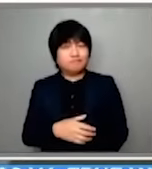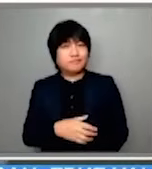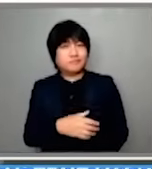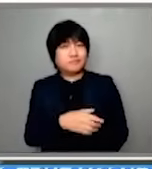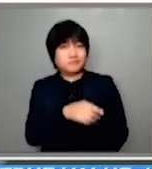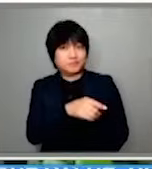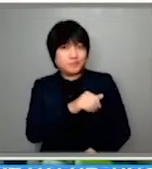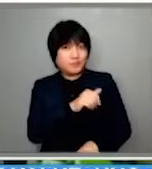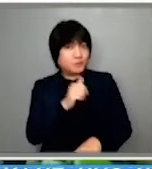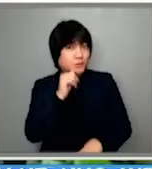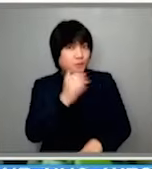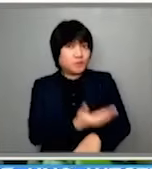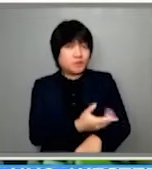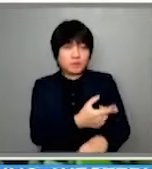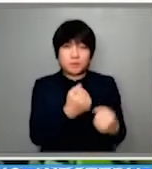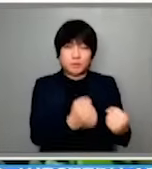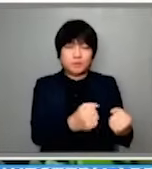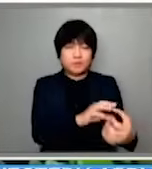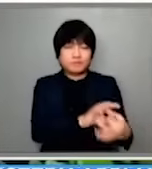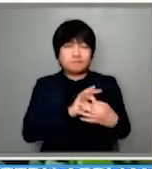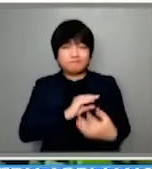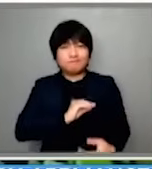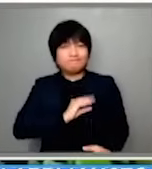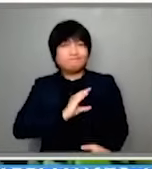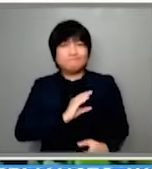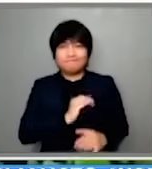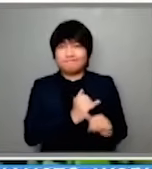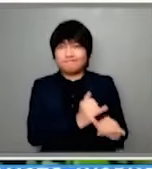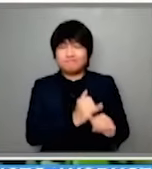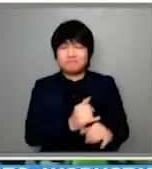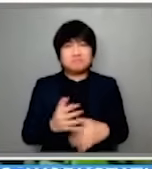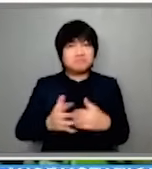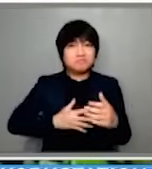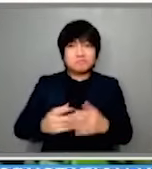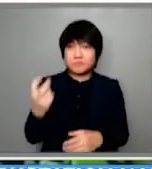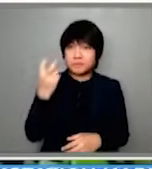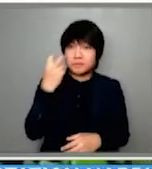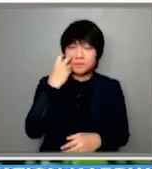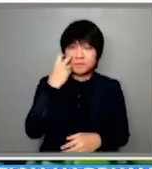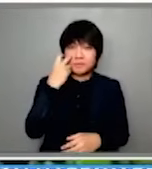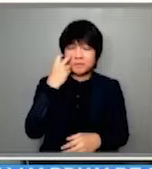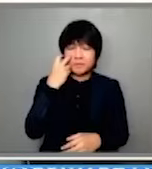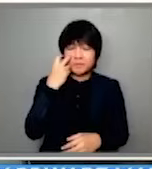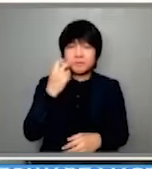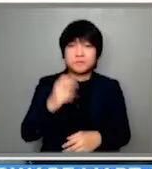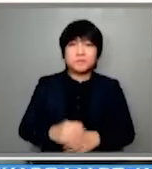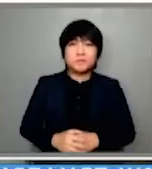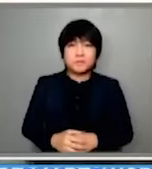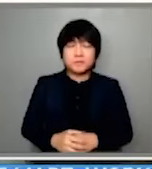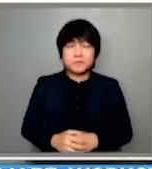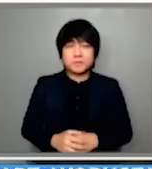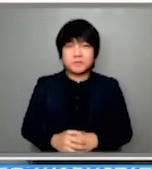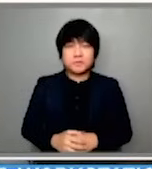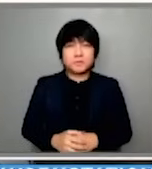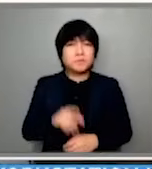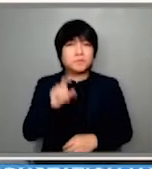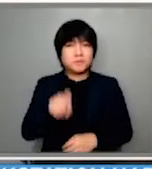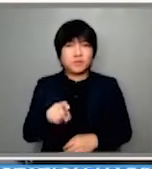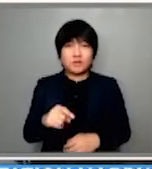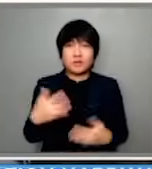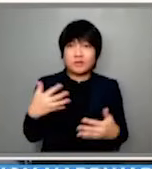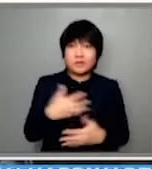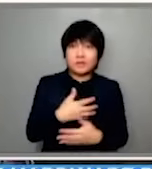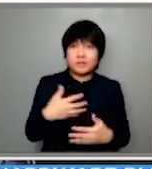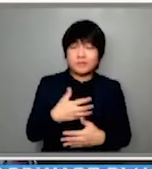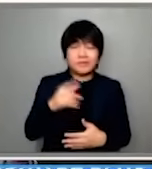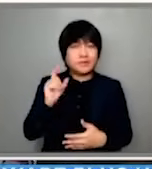ng loob. May kapansanan man sa paningin. Just conquer your fear. Always remember po, especially sa